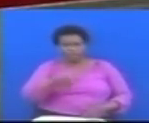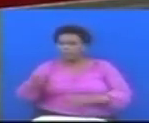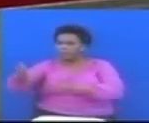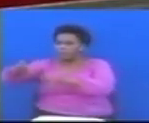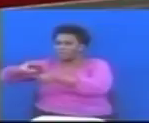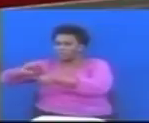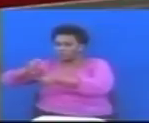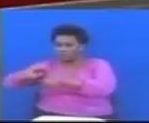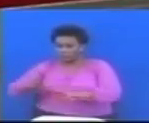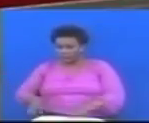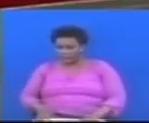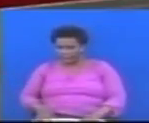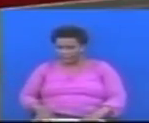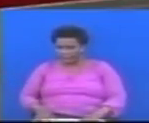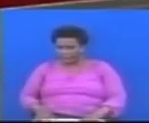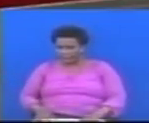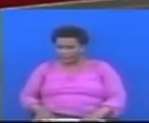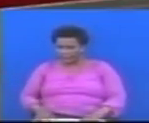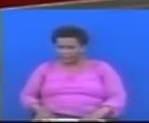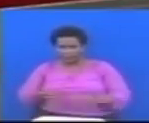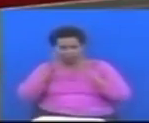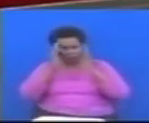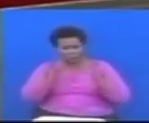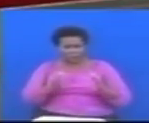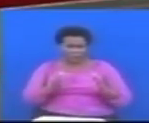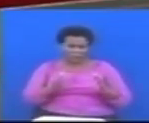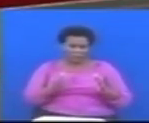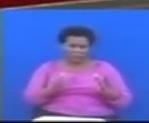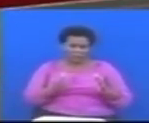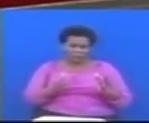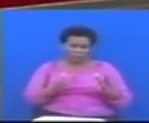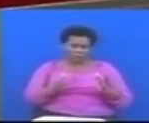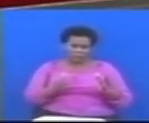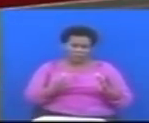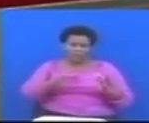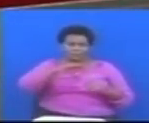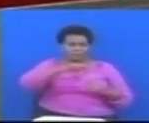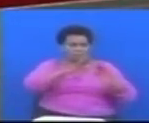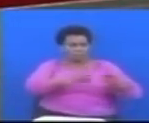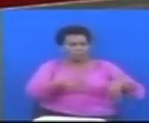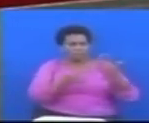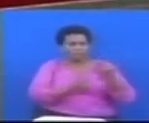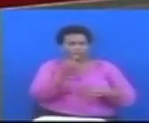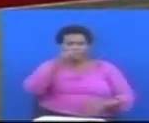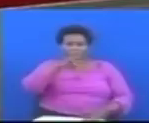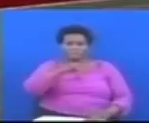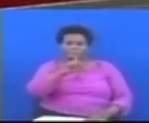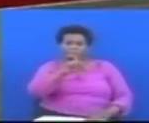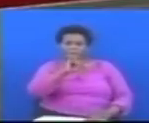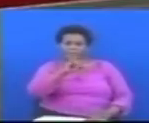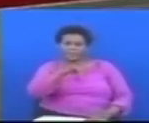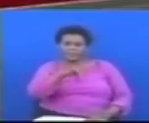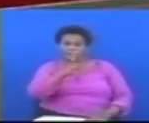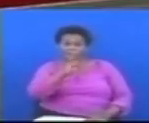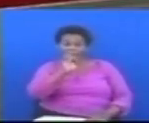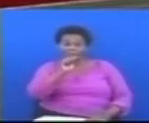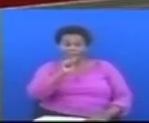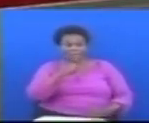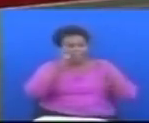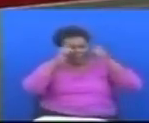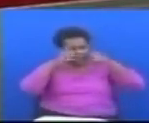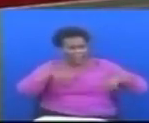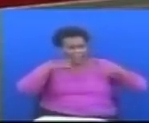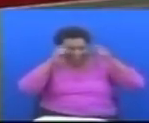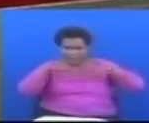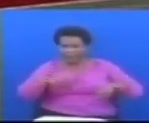eneo ambalo ndugu yangu hapo Mheshimiwa Mlimba alitoa machozi hapa. Lakini mpango upo kutoka Ifakara kuja Kiansi, kwa maana